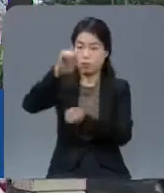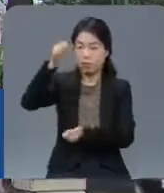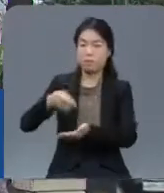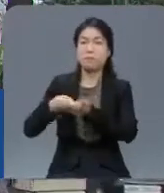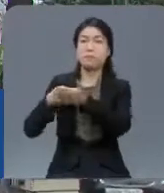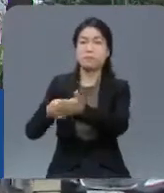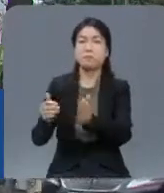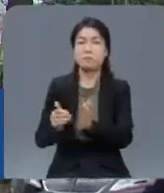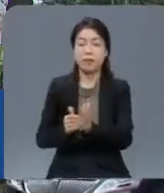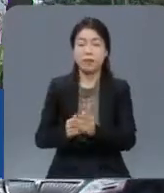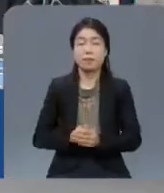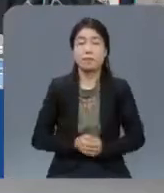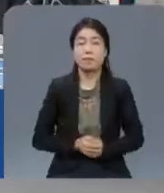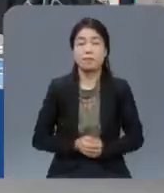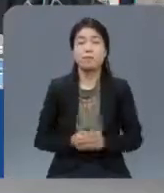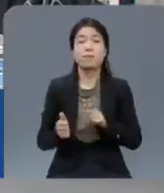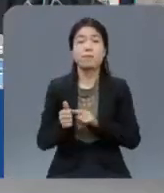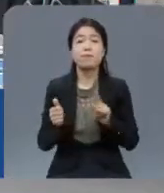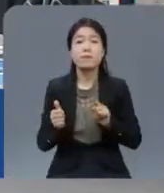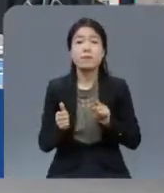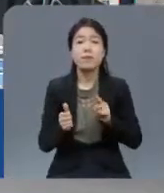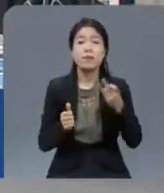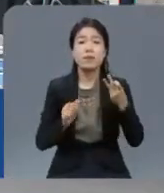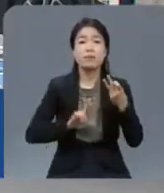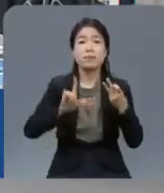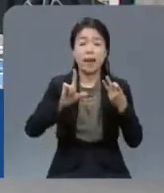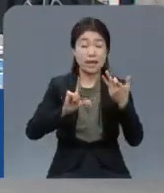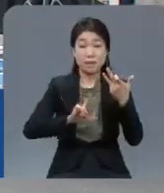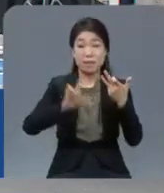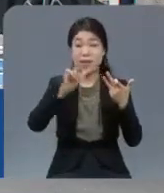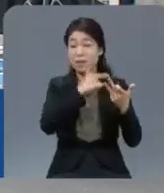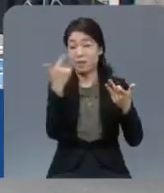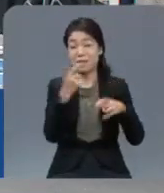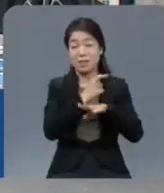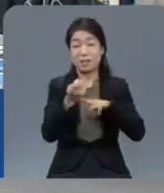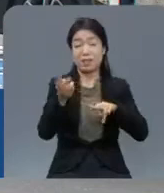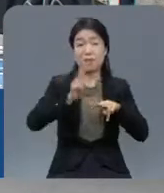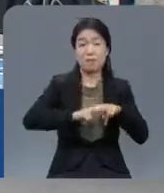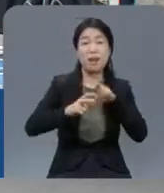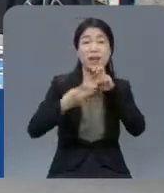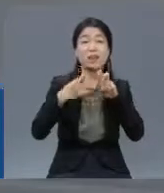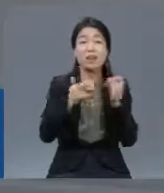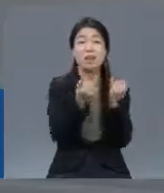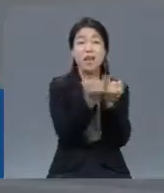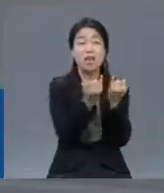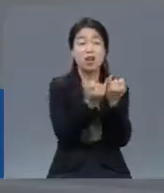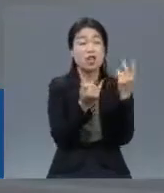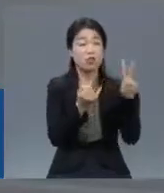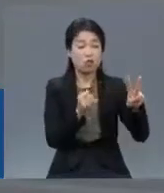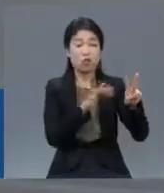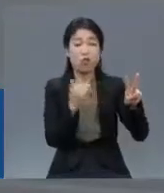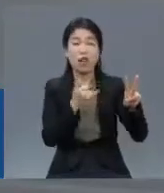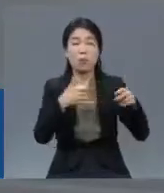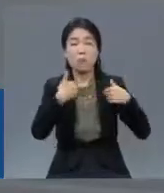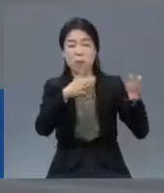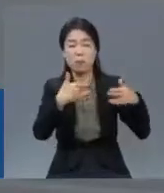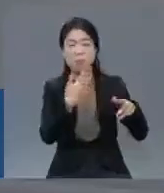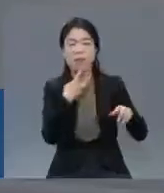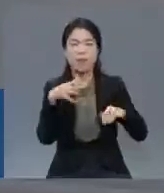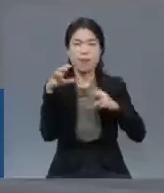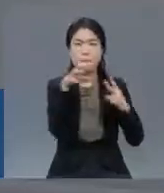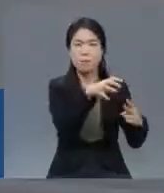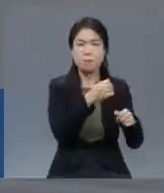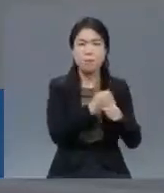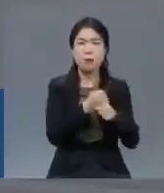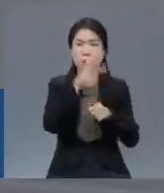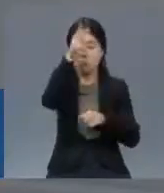구속영장을 신청했습니다. A씨는 지난 18일 저녁 택시에 탄 20대 여성 2명에게 욕설과 협박을 하고 경찰 조사